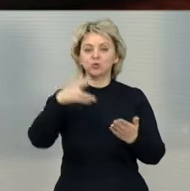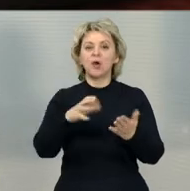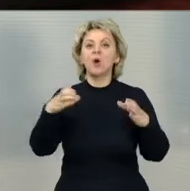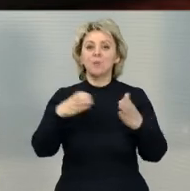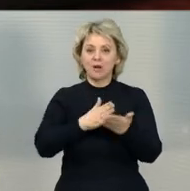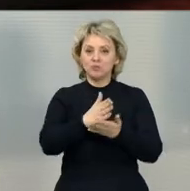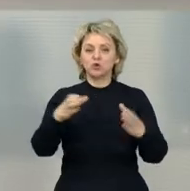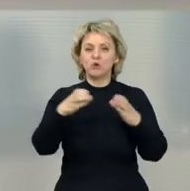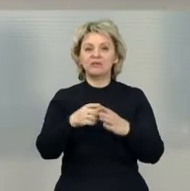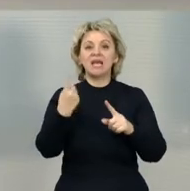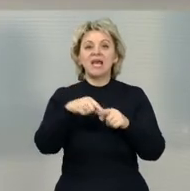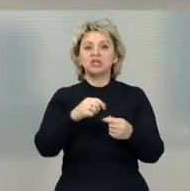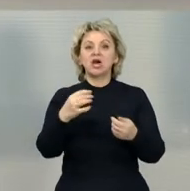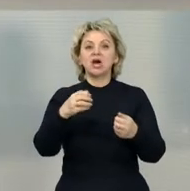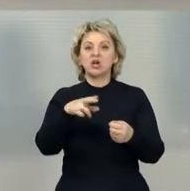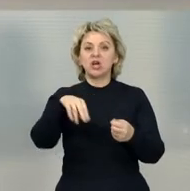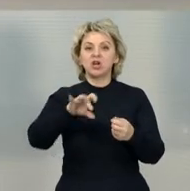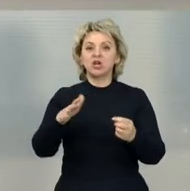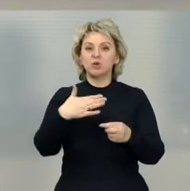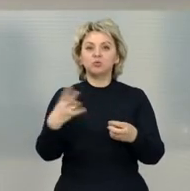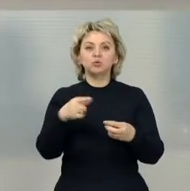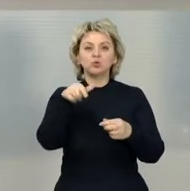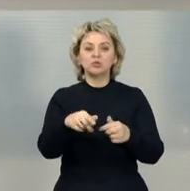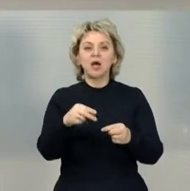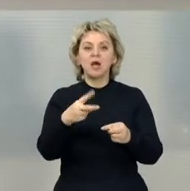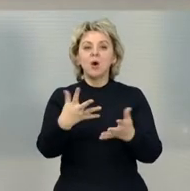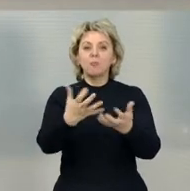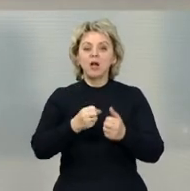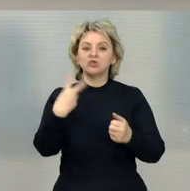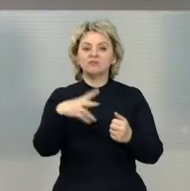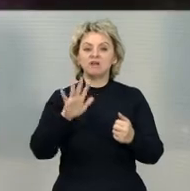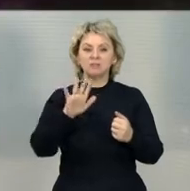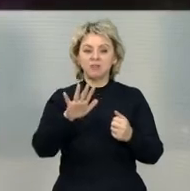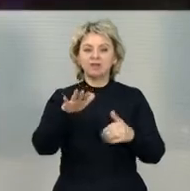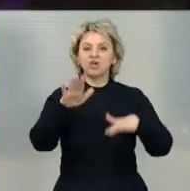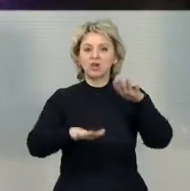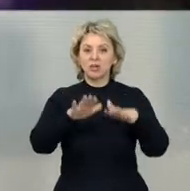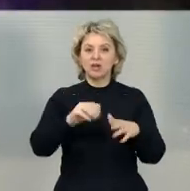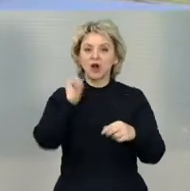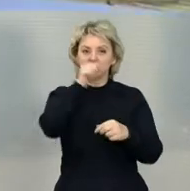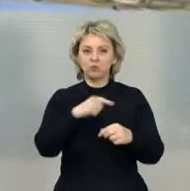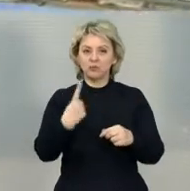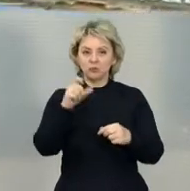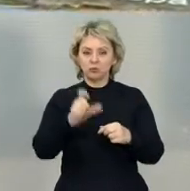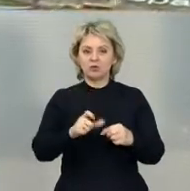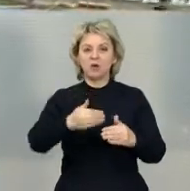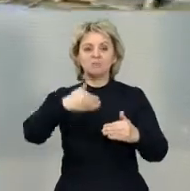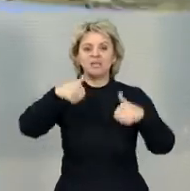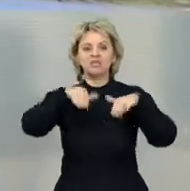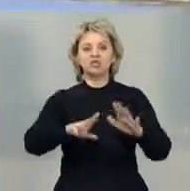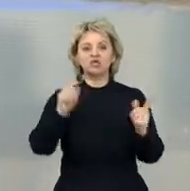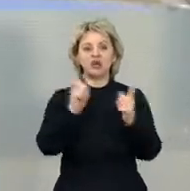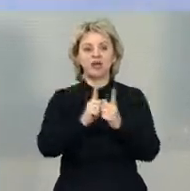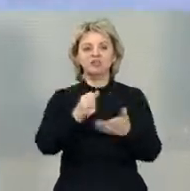совет. Пресноводная рыба надо получить. Каждый человек должен получить 25 килограмм в год. Перед решающей